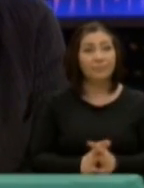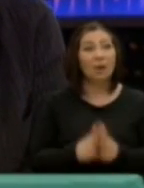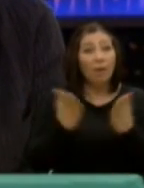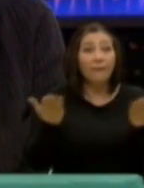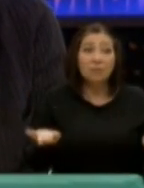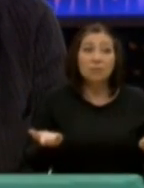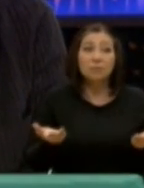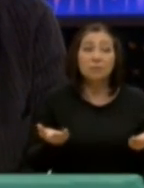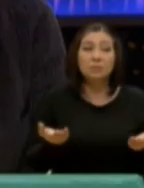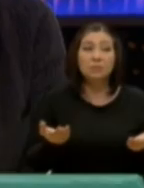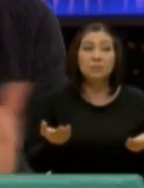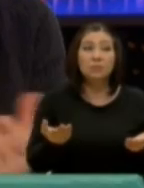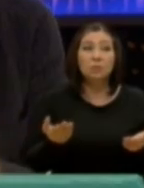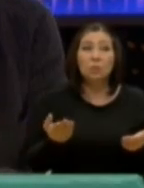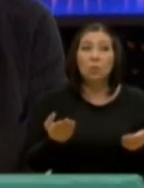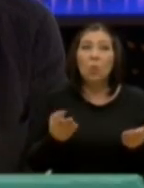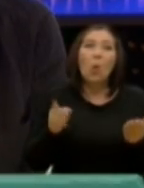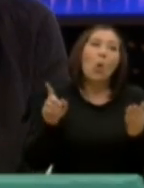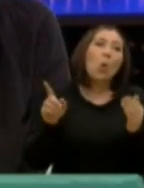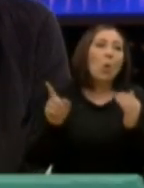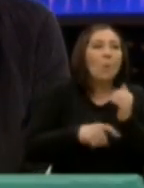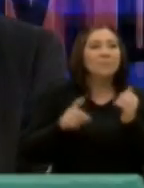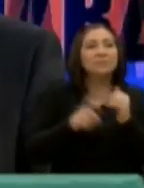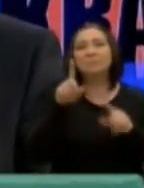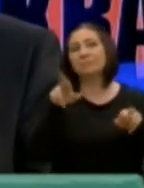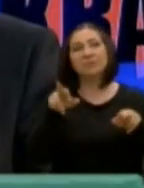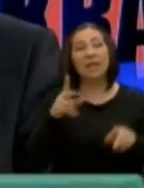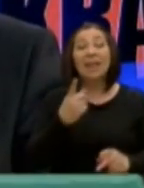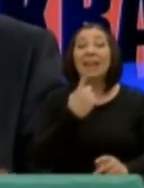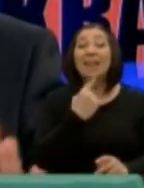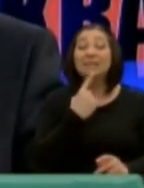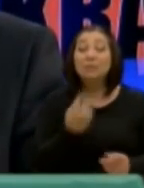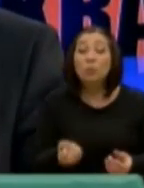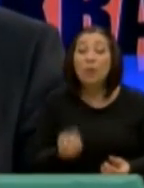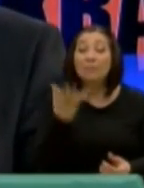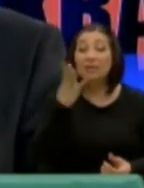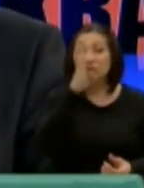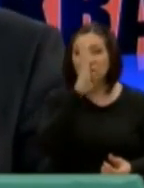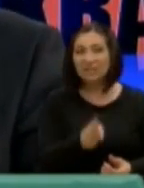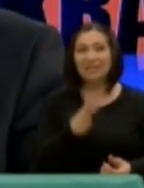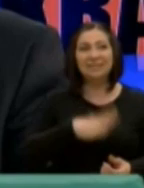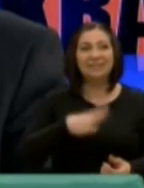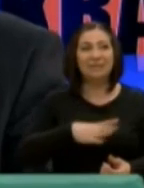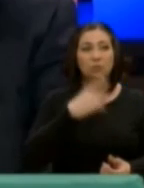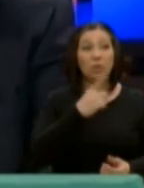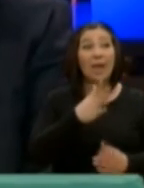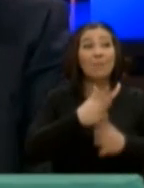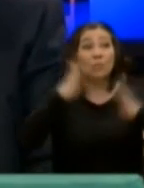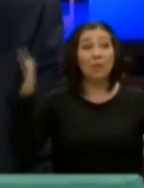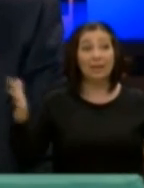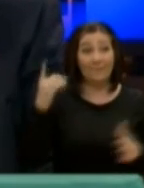evet komünist bir ortamdayız. Lezzet üretmek ciddiyet demek ister diyoruz biz. Evet. O en büyüklerden bir